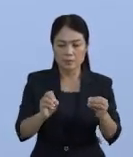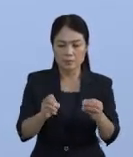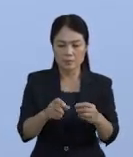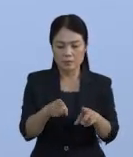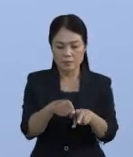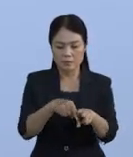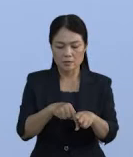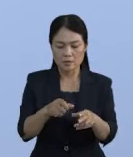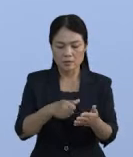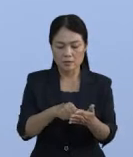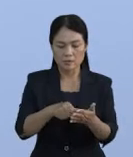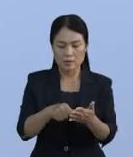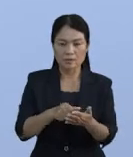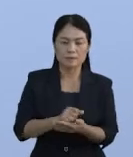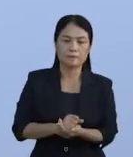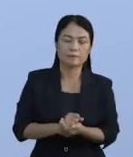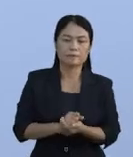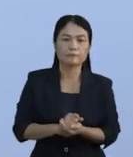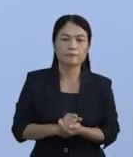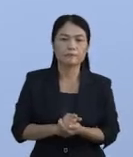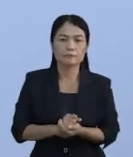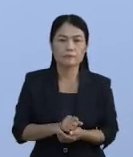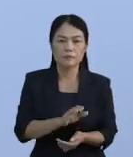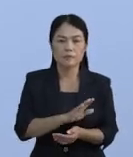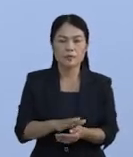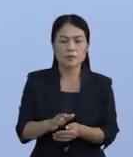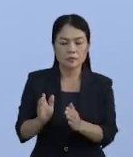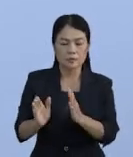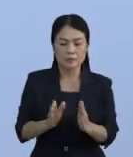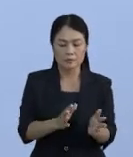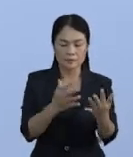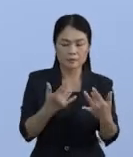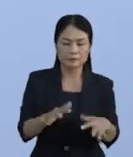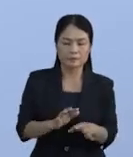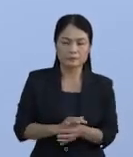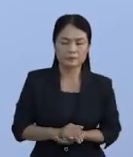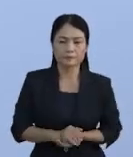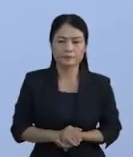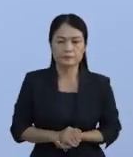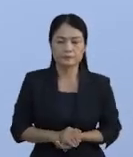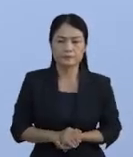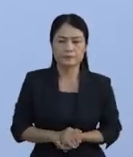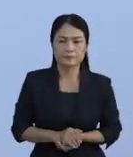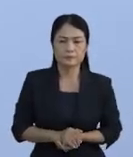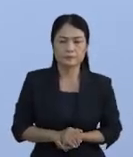toát mà đại cho lúc là con nè và con tiệp chăm ở rồi chỉ sạch màu